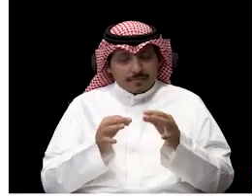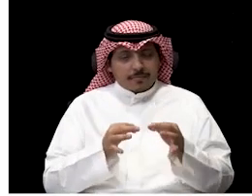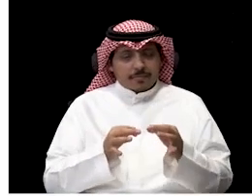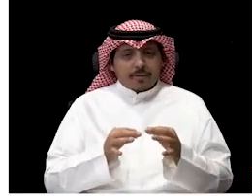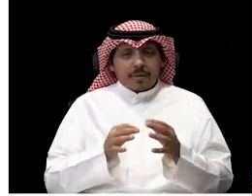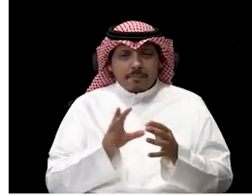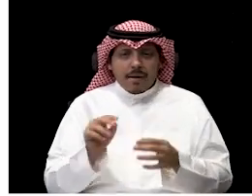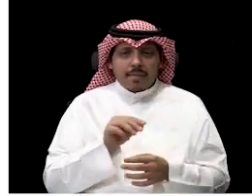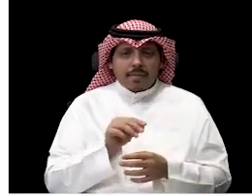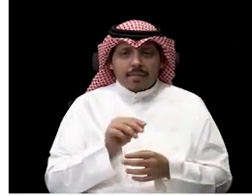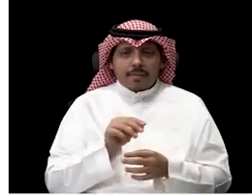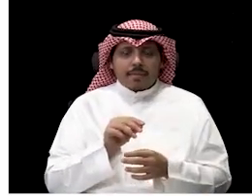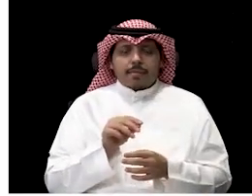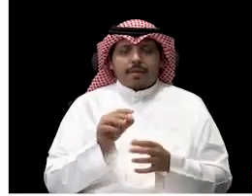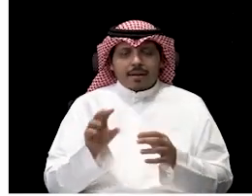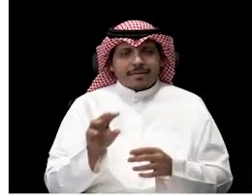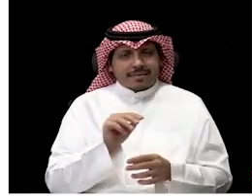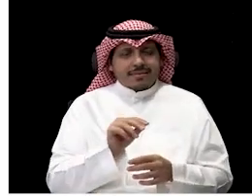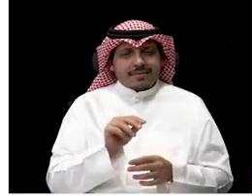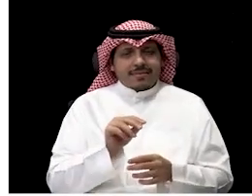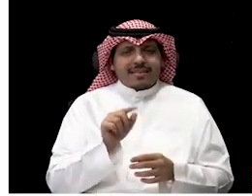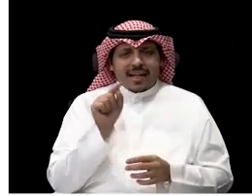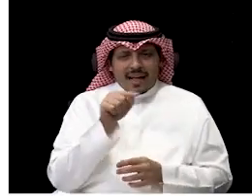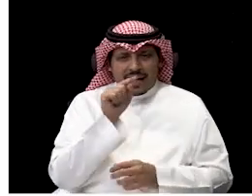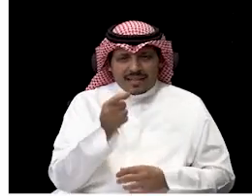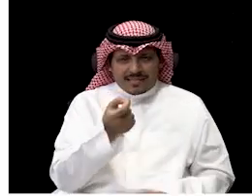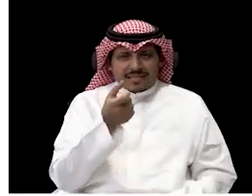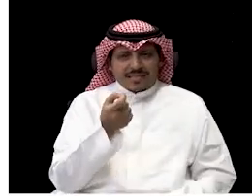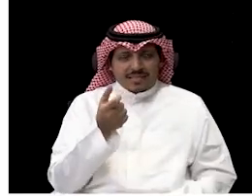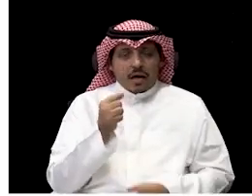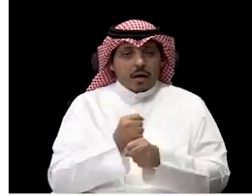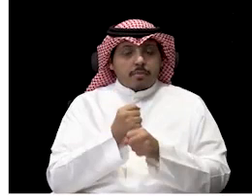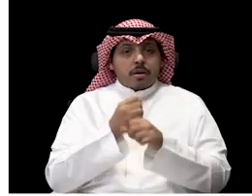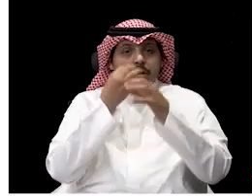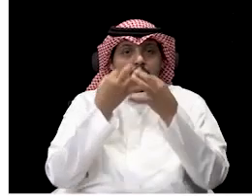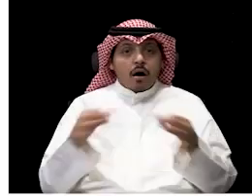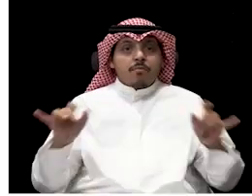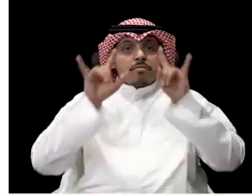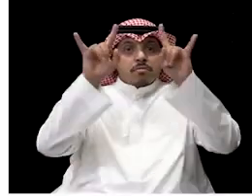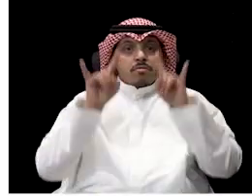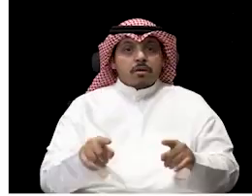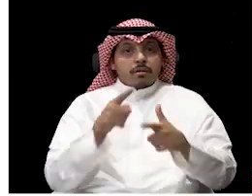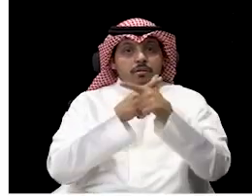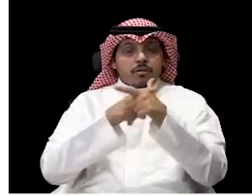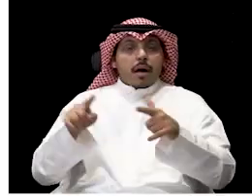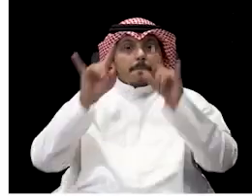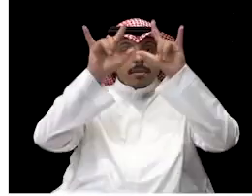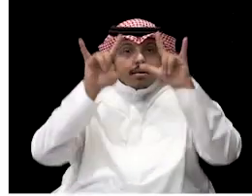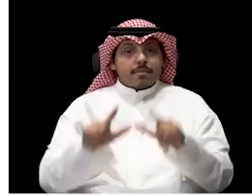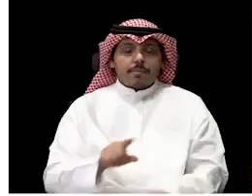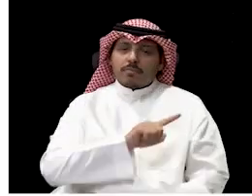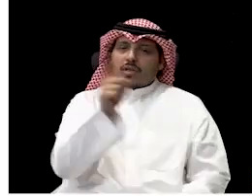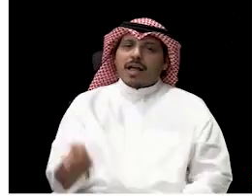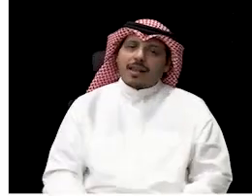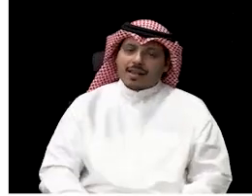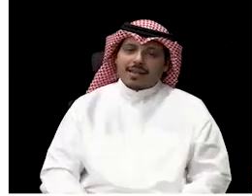ماذا؟ أحسنتم، لابد من وجود خطأ، لا يوجد عمل بدون أخطأ. لذلك